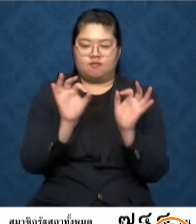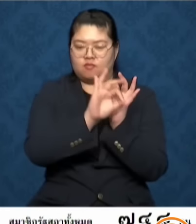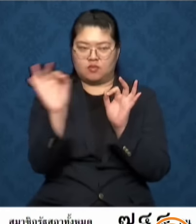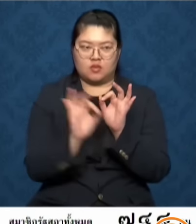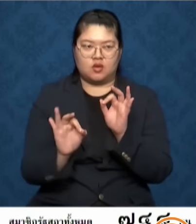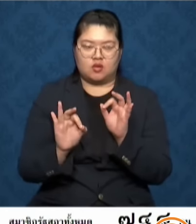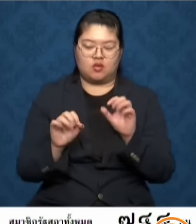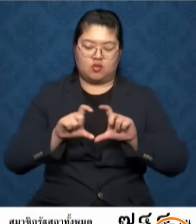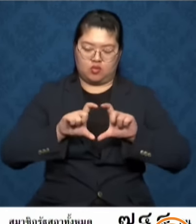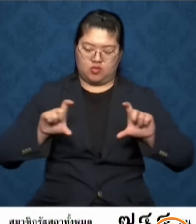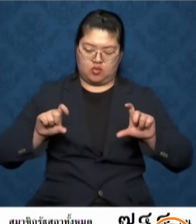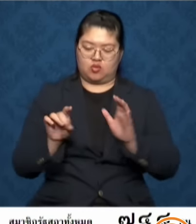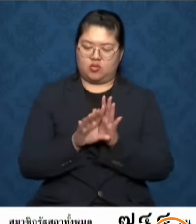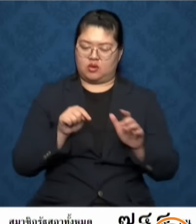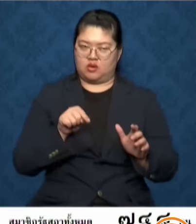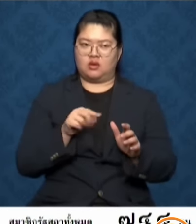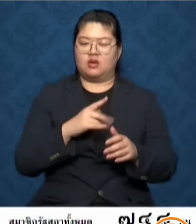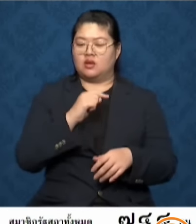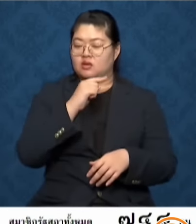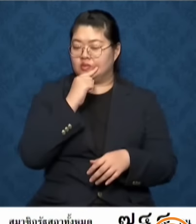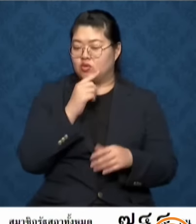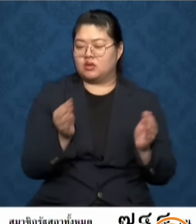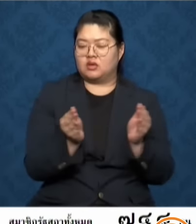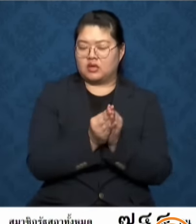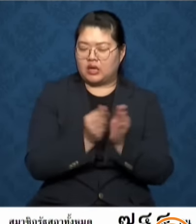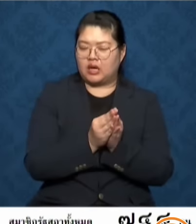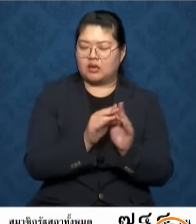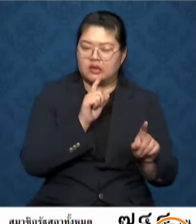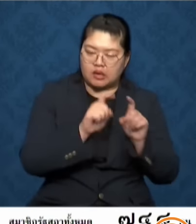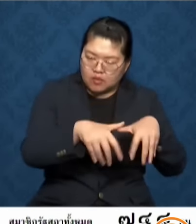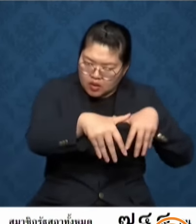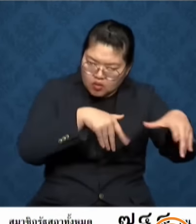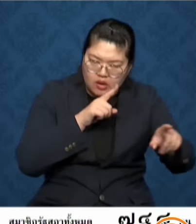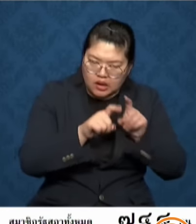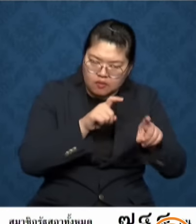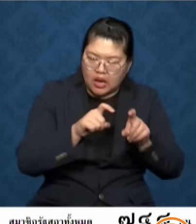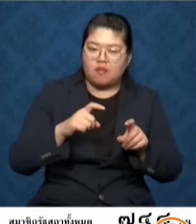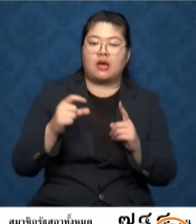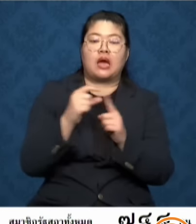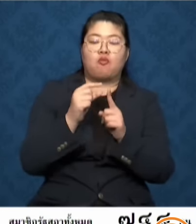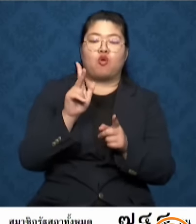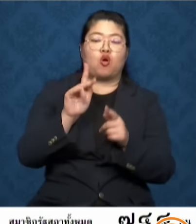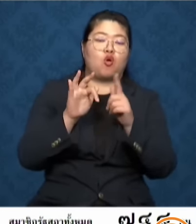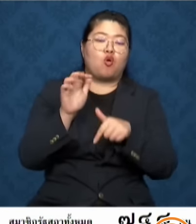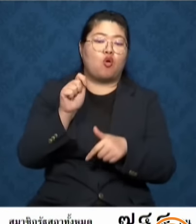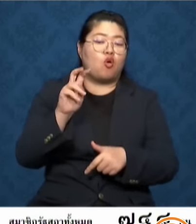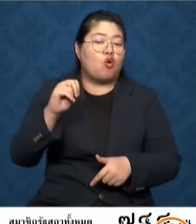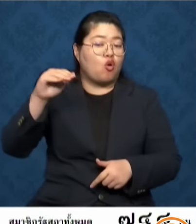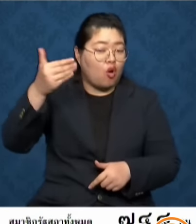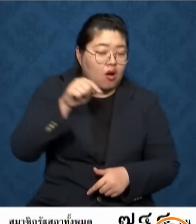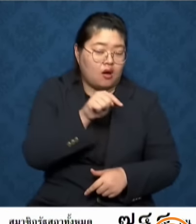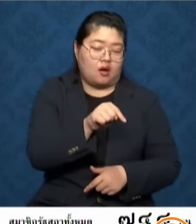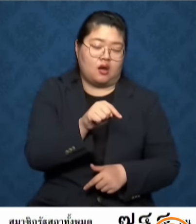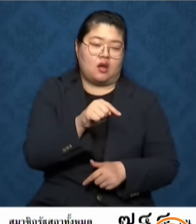เป็ 2030 ป่แ้จะตมกจดผมฐครั้งแขรีนที่นี้จะีการ